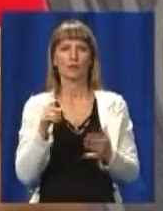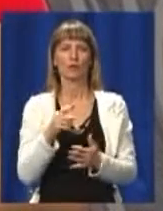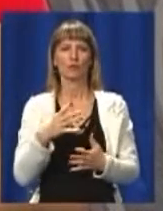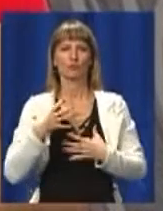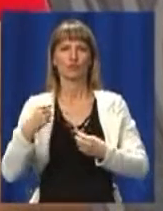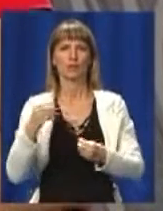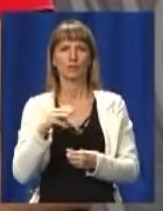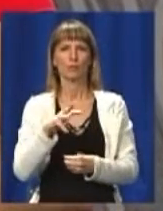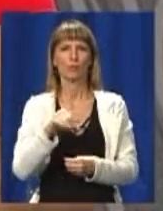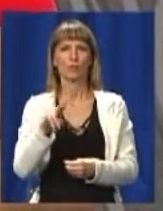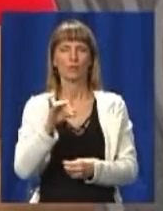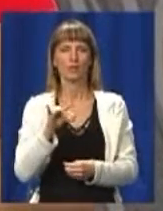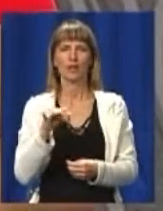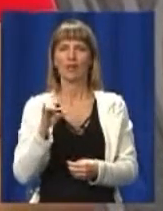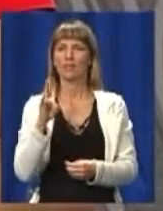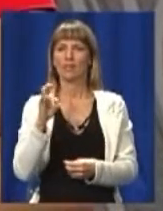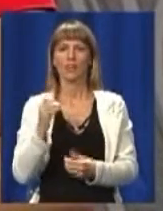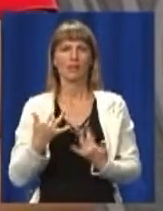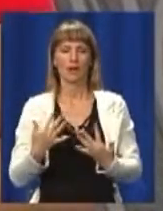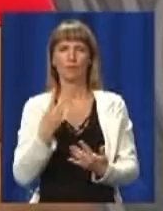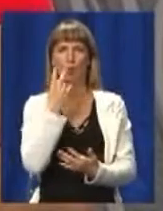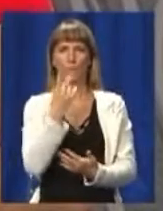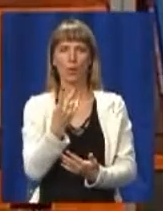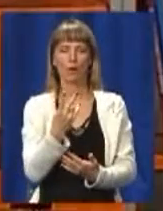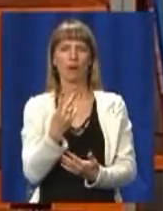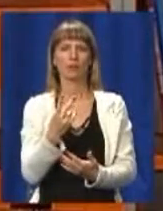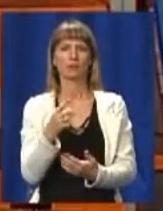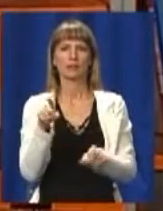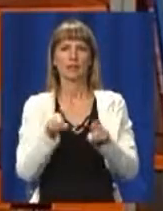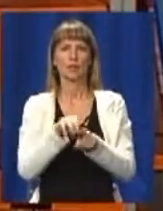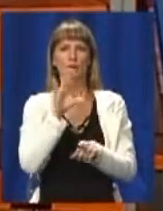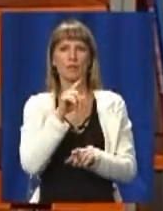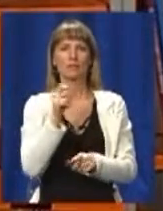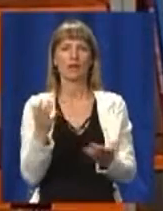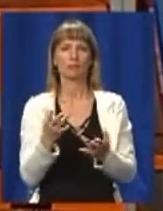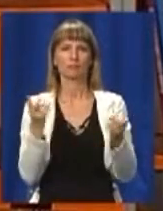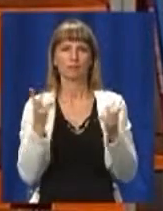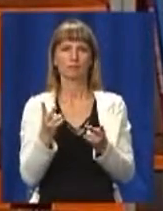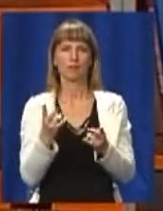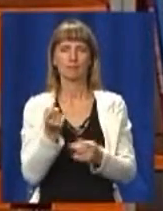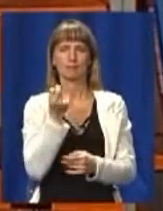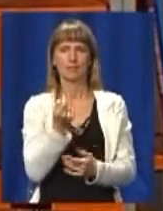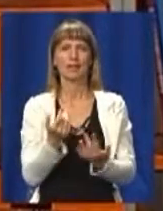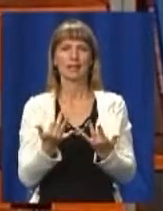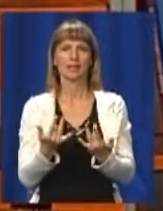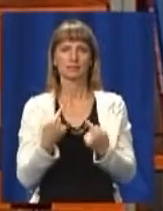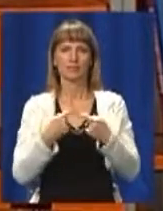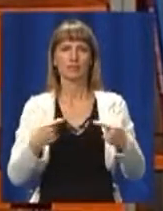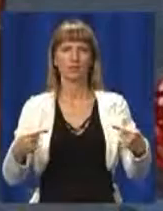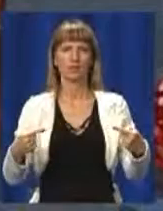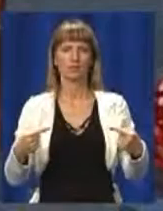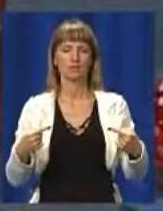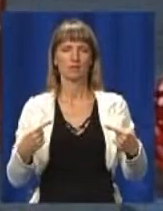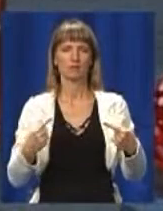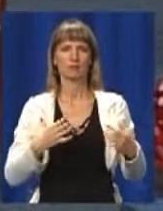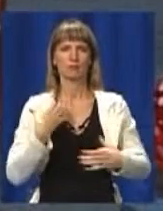шерсть навіть Муді практично не вимагає догляду, уяви собі. Тобто така собака, за яку от потрібно просто мінімальна кількість різних